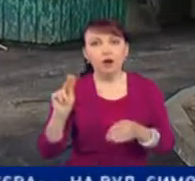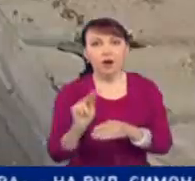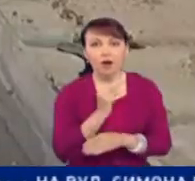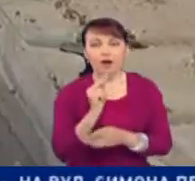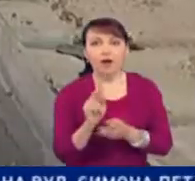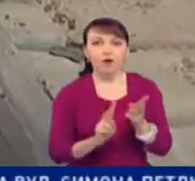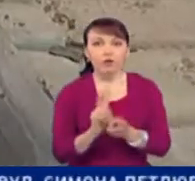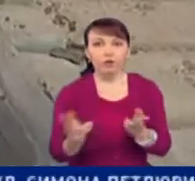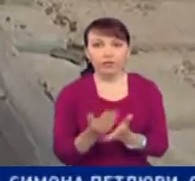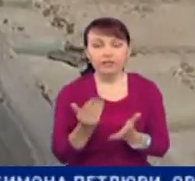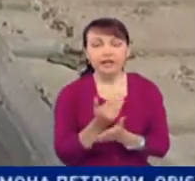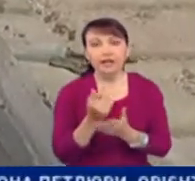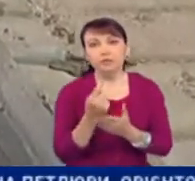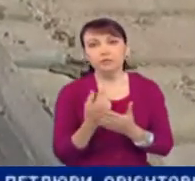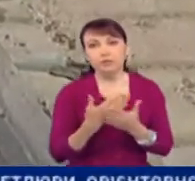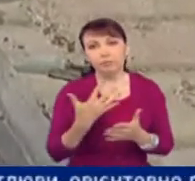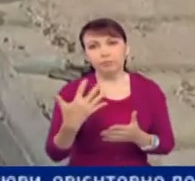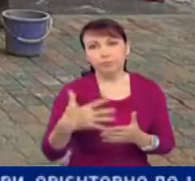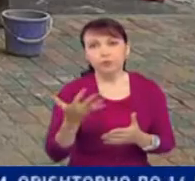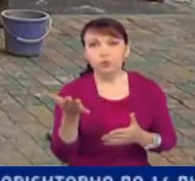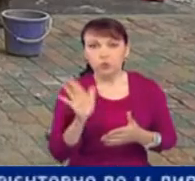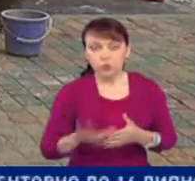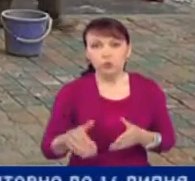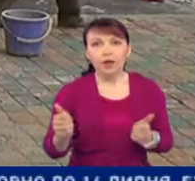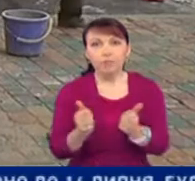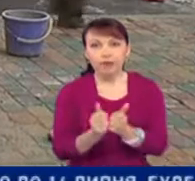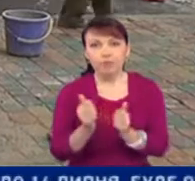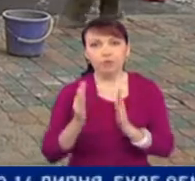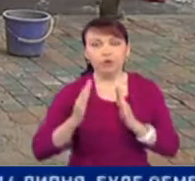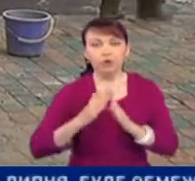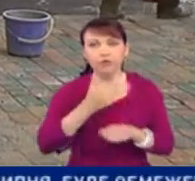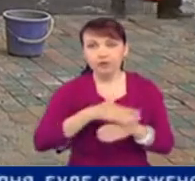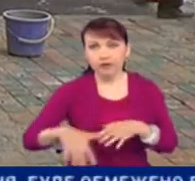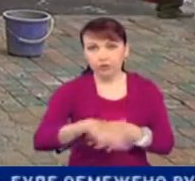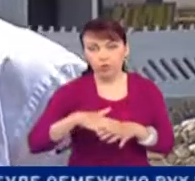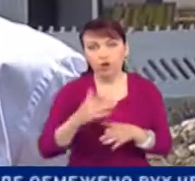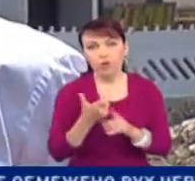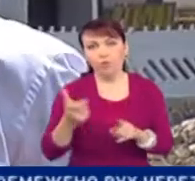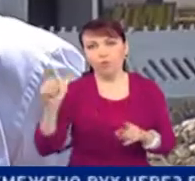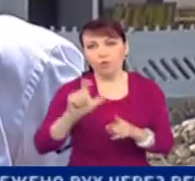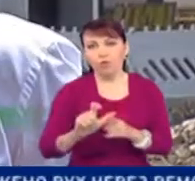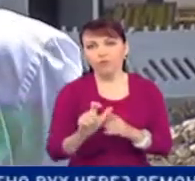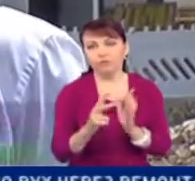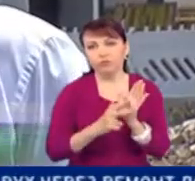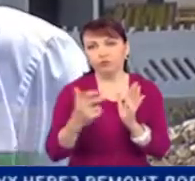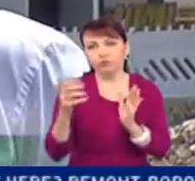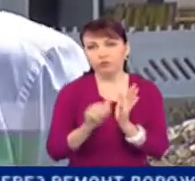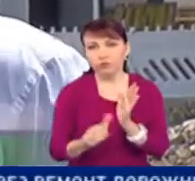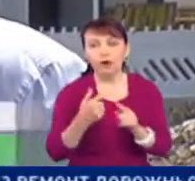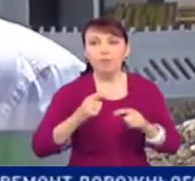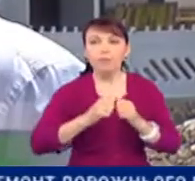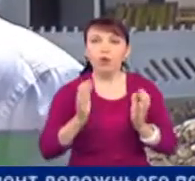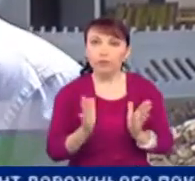півсотні прибудинкових територій. А загалом по місту кількість адрес перевищує 860. Ми комплексно підходимо до цього